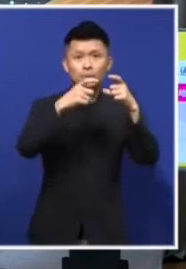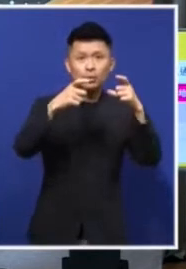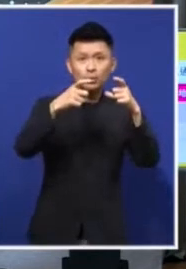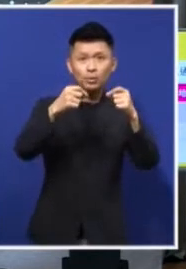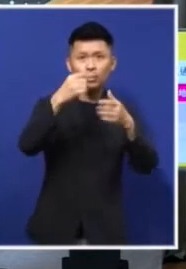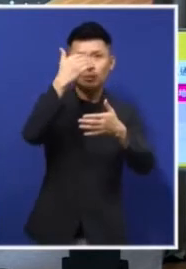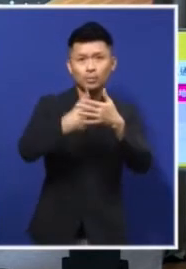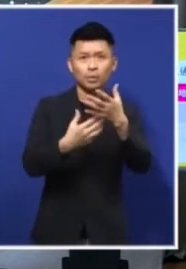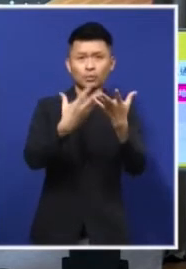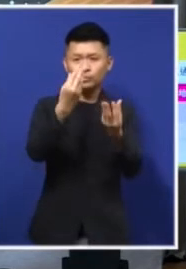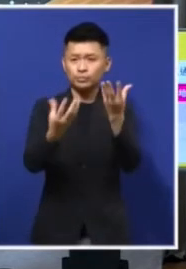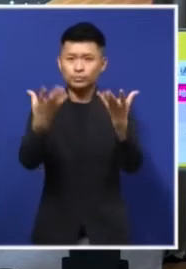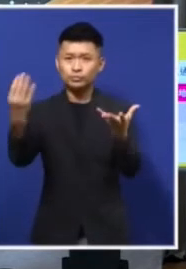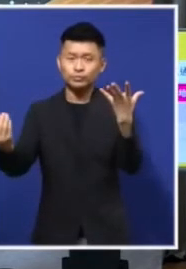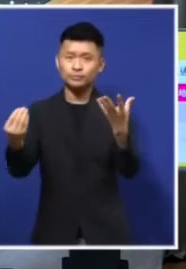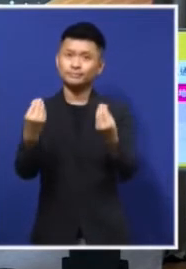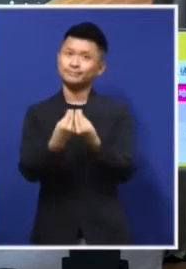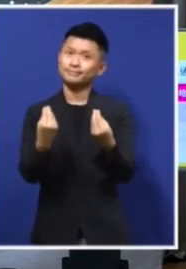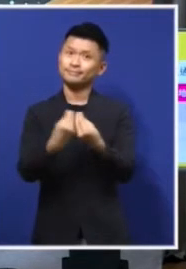处理？这样，谢谢。